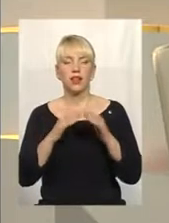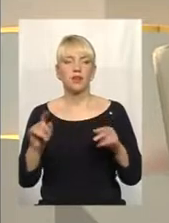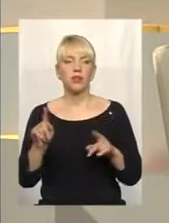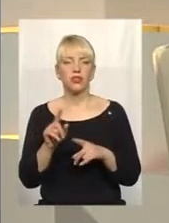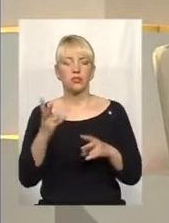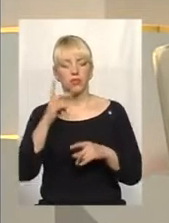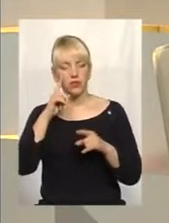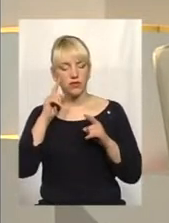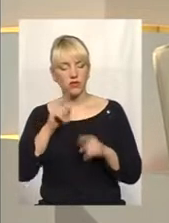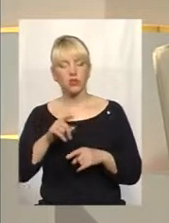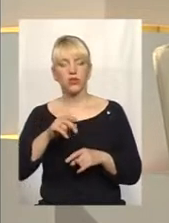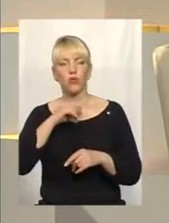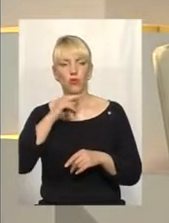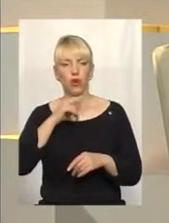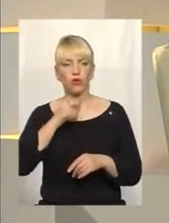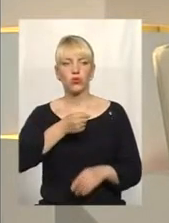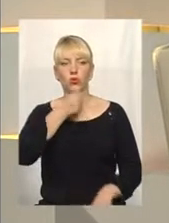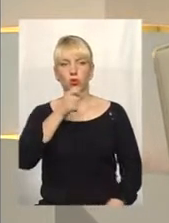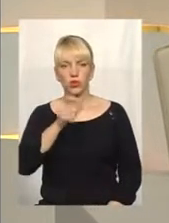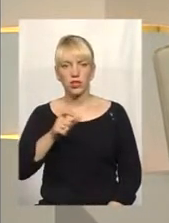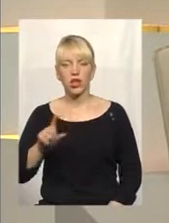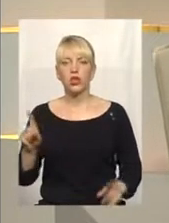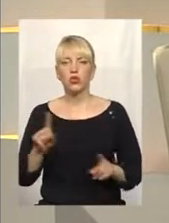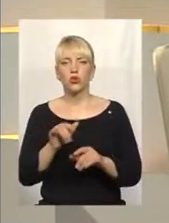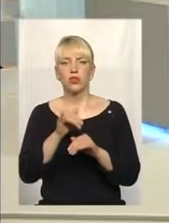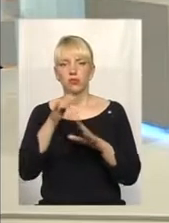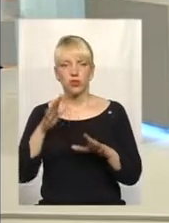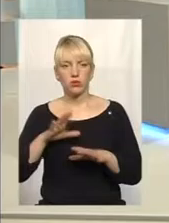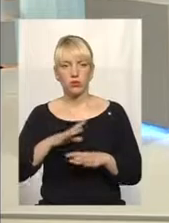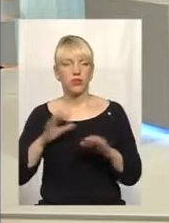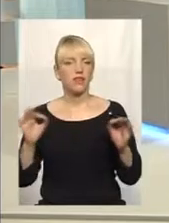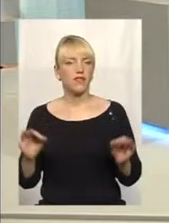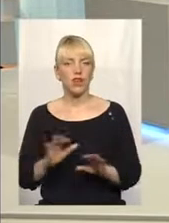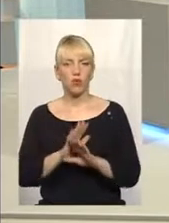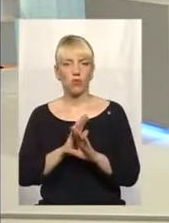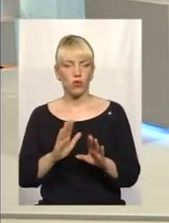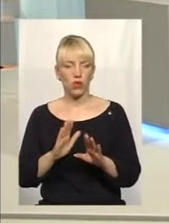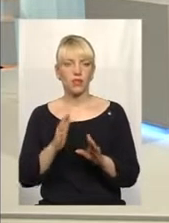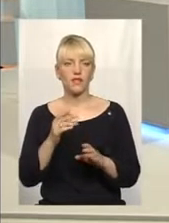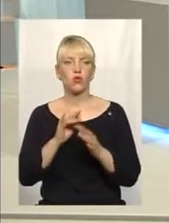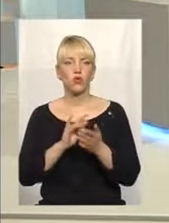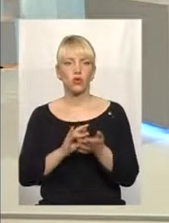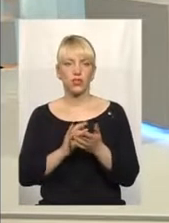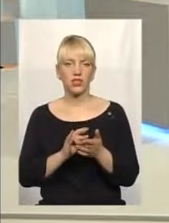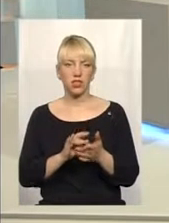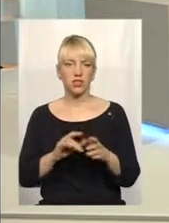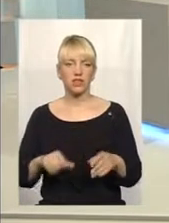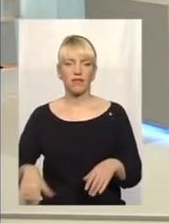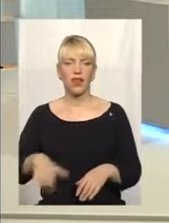обов'язково мають звертати увагу дорослі? Чого не повинно бути ні в якому разі в туристичних валізах